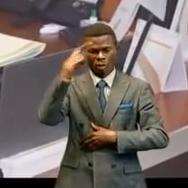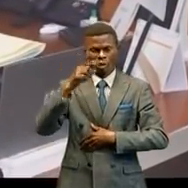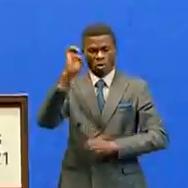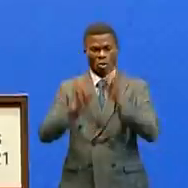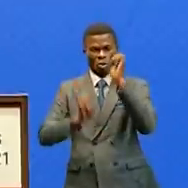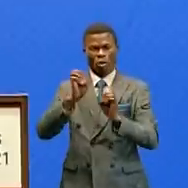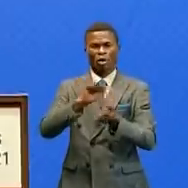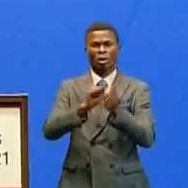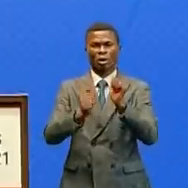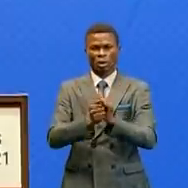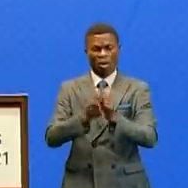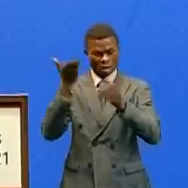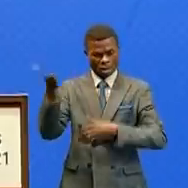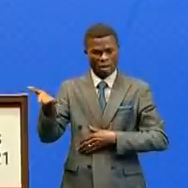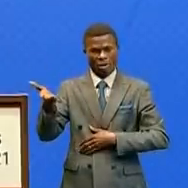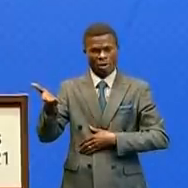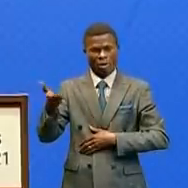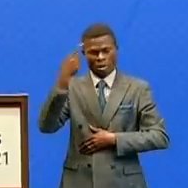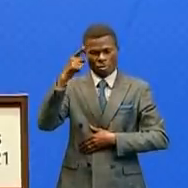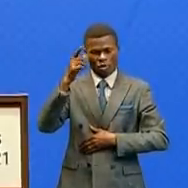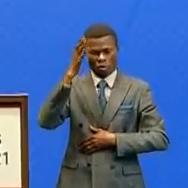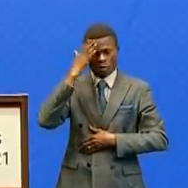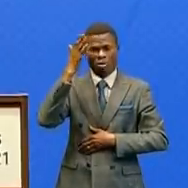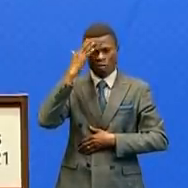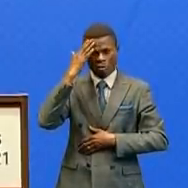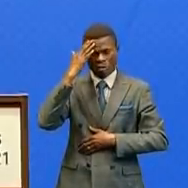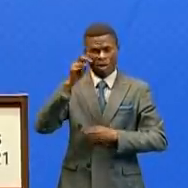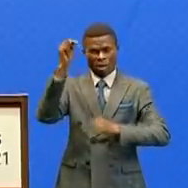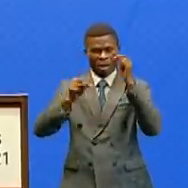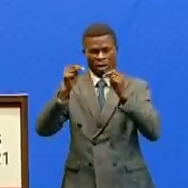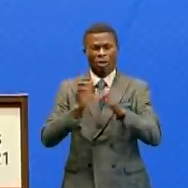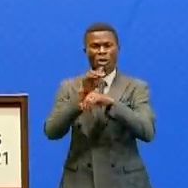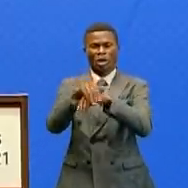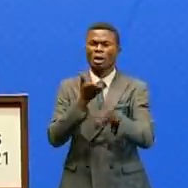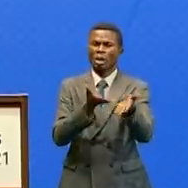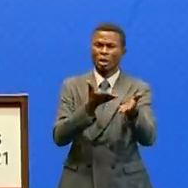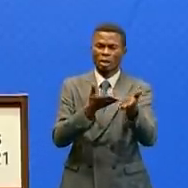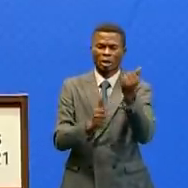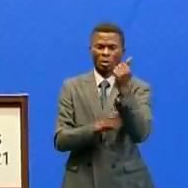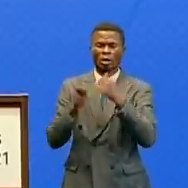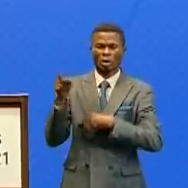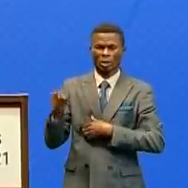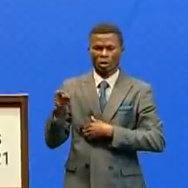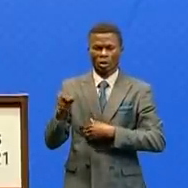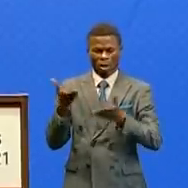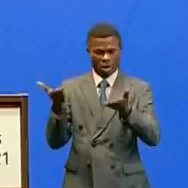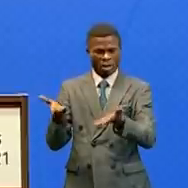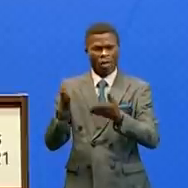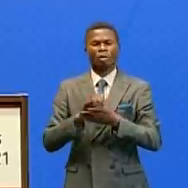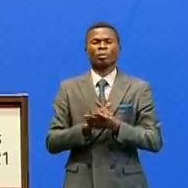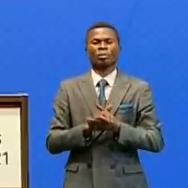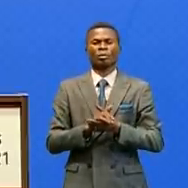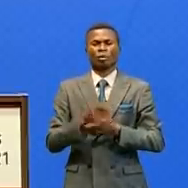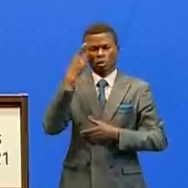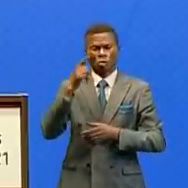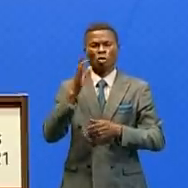évaluer la situation sur place en vue de définir les niveaux d'intervention de cette institution sur terrain.